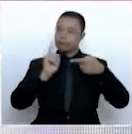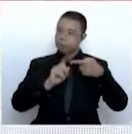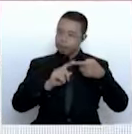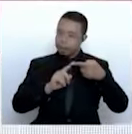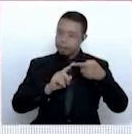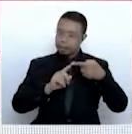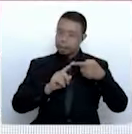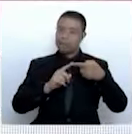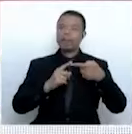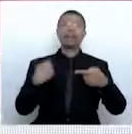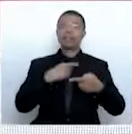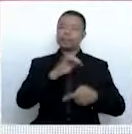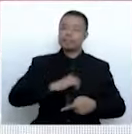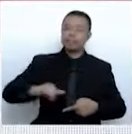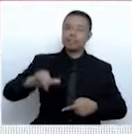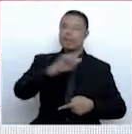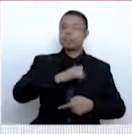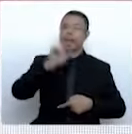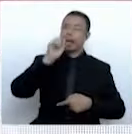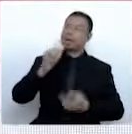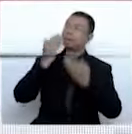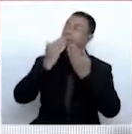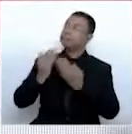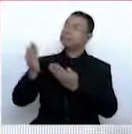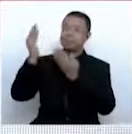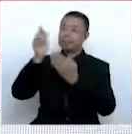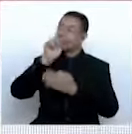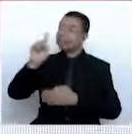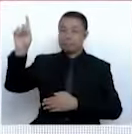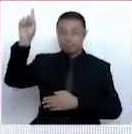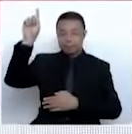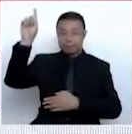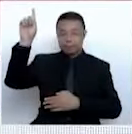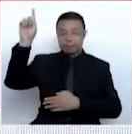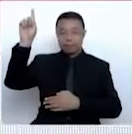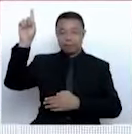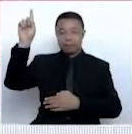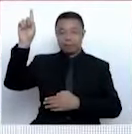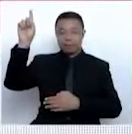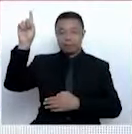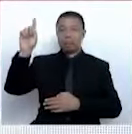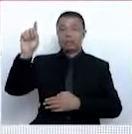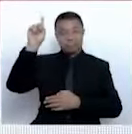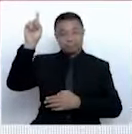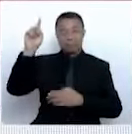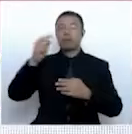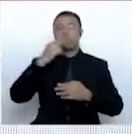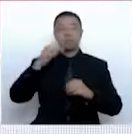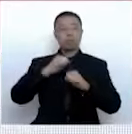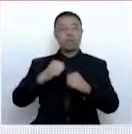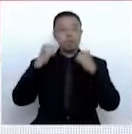Pertama-tama marilah kita panjatkan puji dan syukur kehadirat Allah Subhanahu wa Ta'ala, Tuhan yang Maha